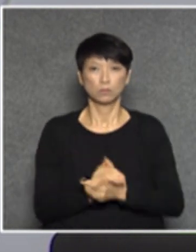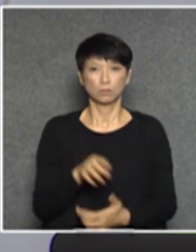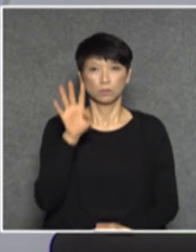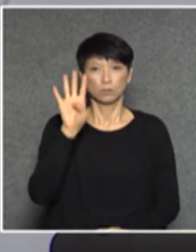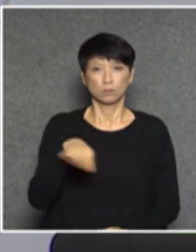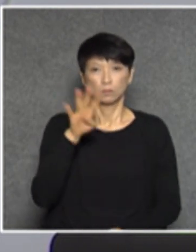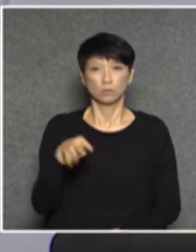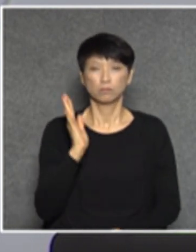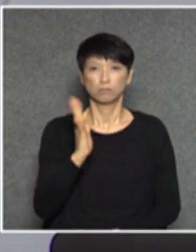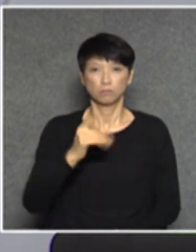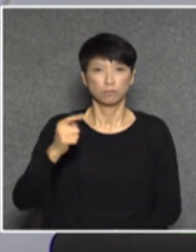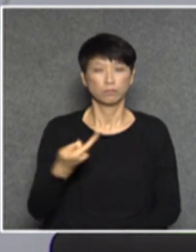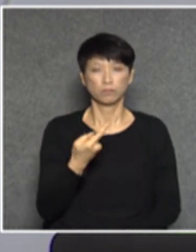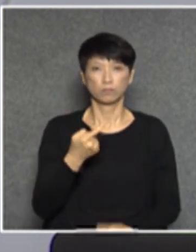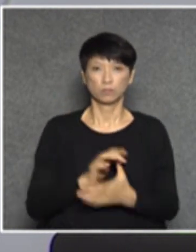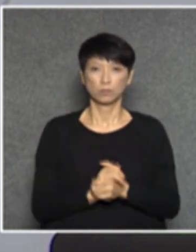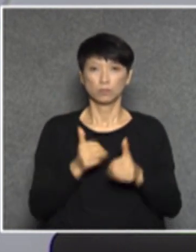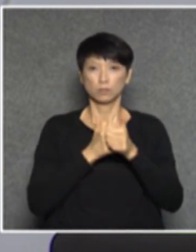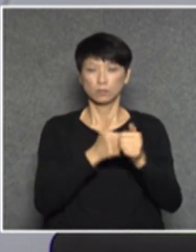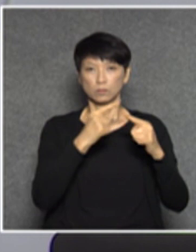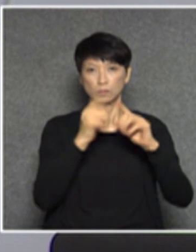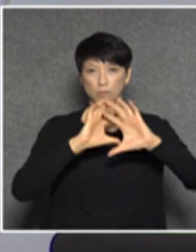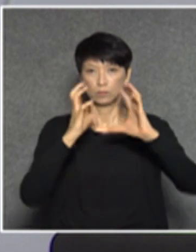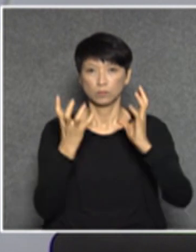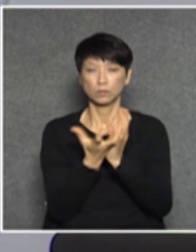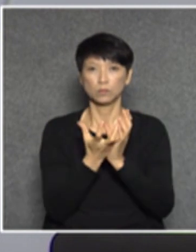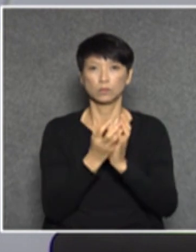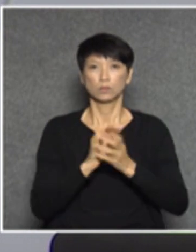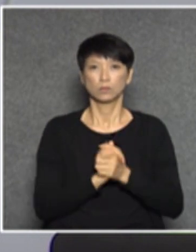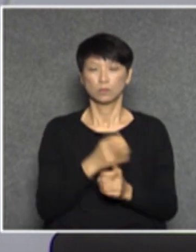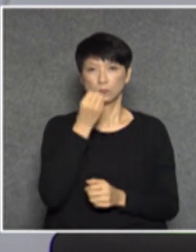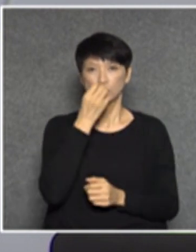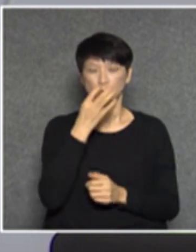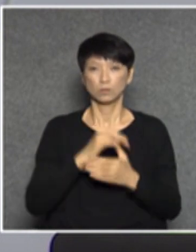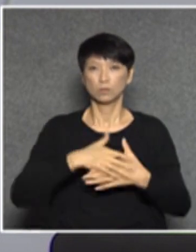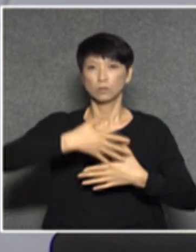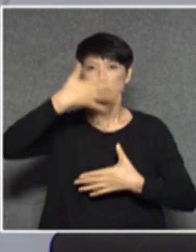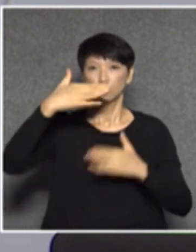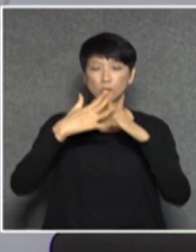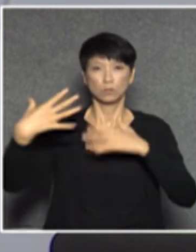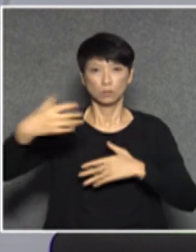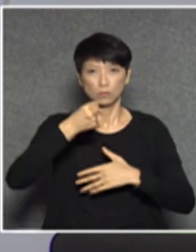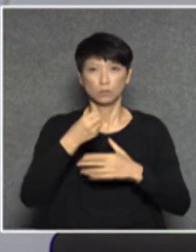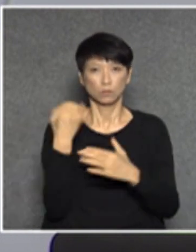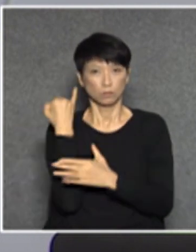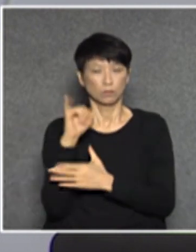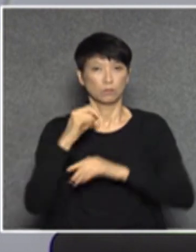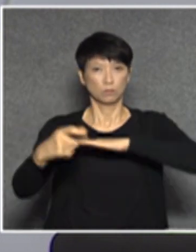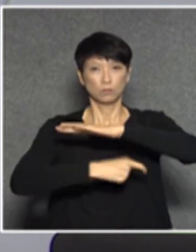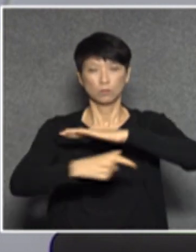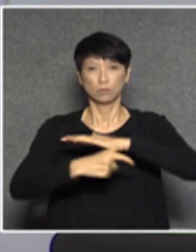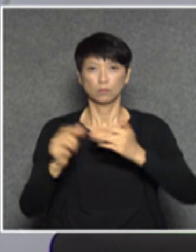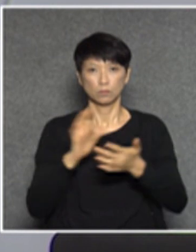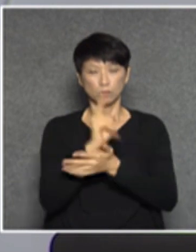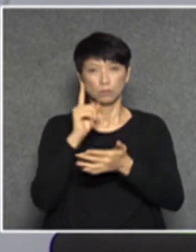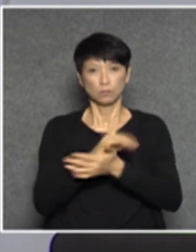4500萬。根據民間組織全港或業主反貪腐反圍標大聯盟的資料，每年涉及的大